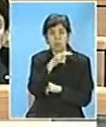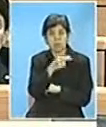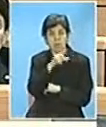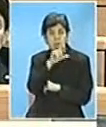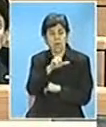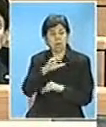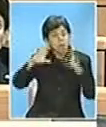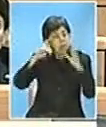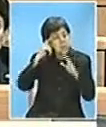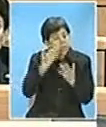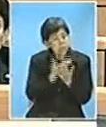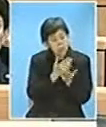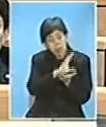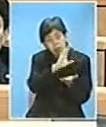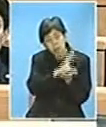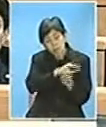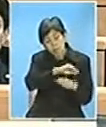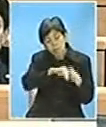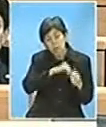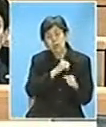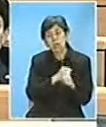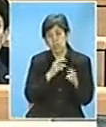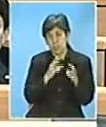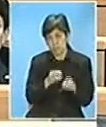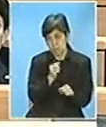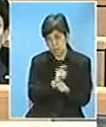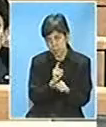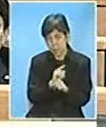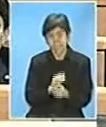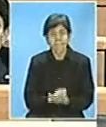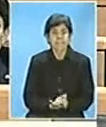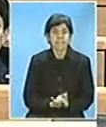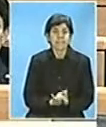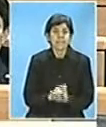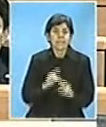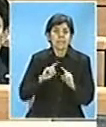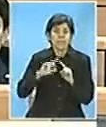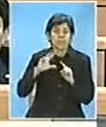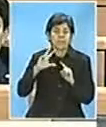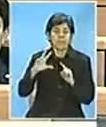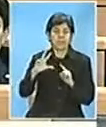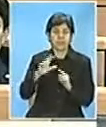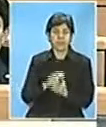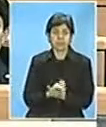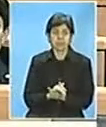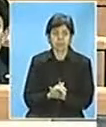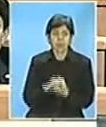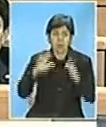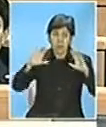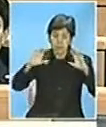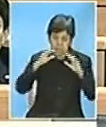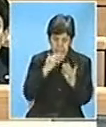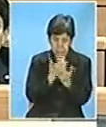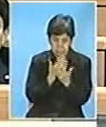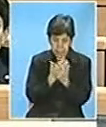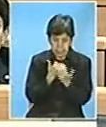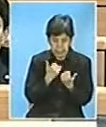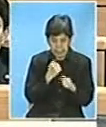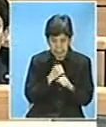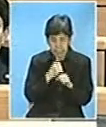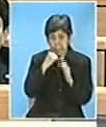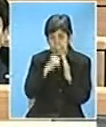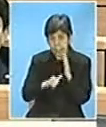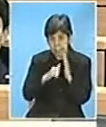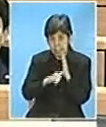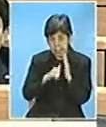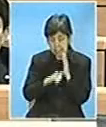ลมีนโยบายในการบริหารกองทุนน้ำมันเชื้อเพลิงอย่างไรข้อ3การที่รัฐบาลสูญเสียรายได้จากการลดภาษี